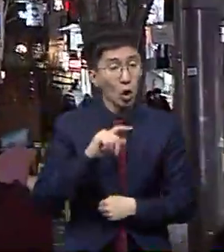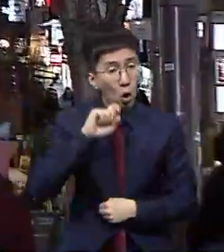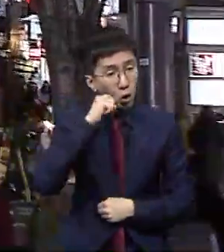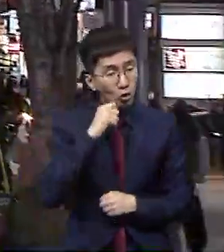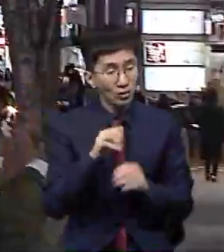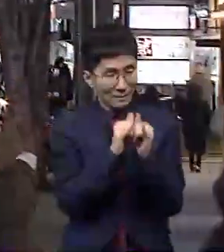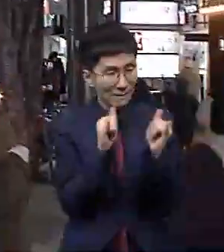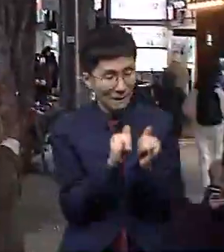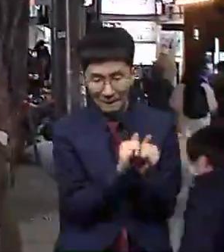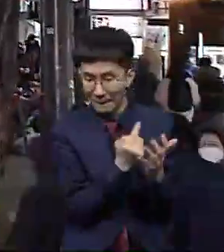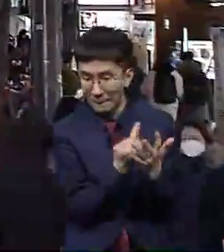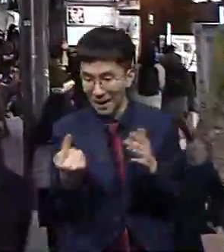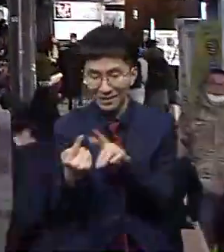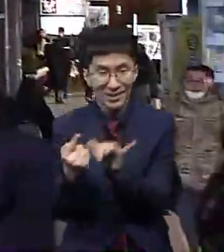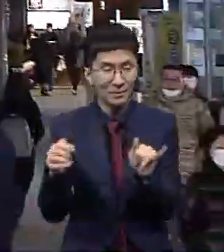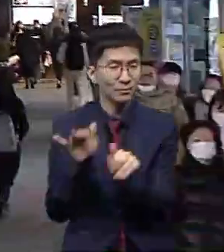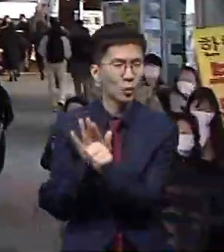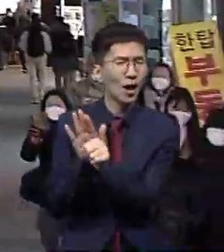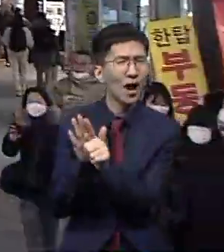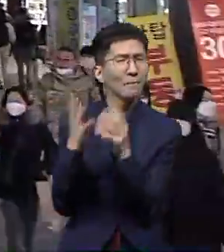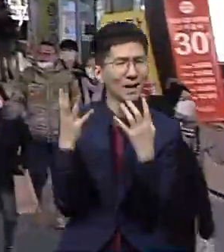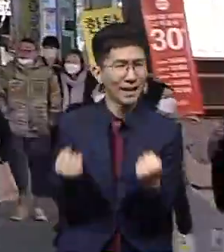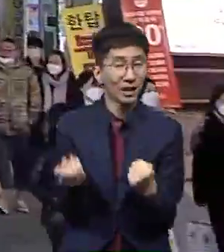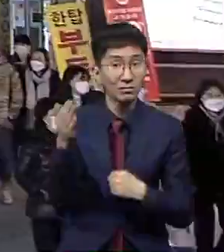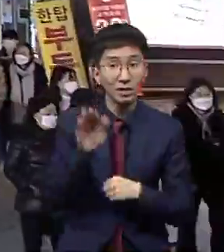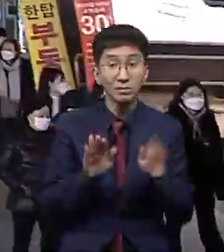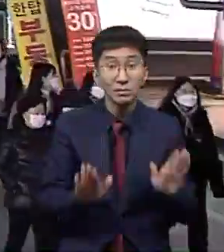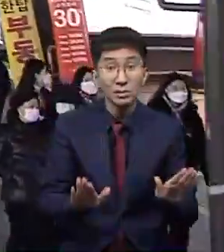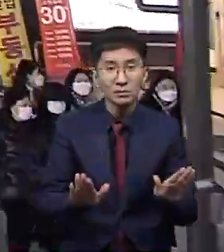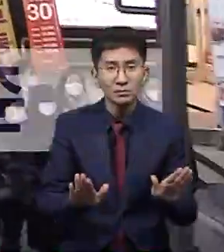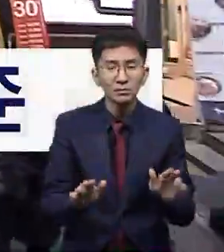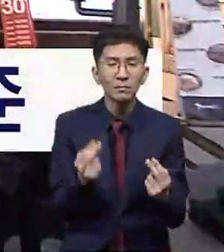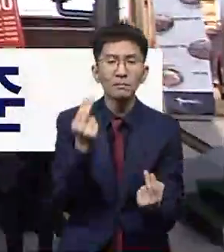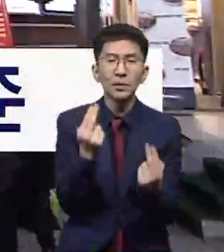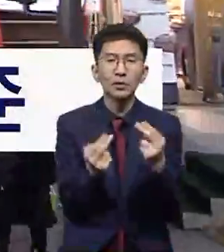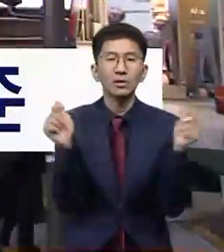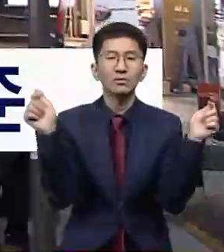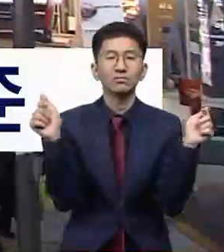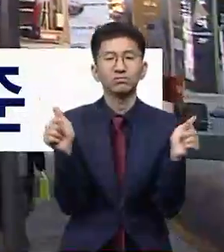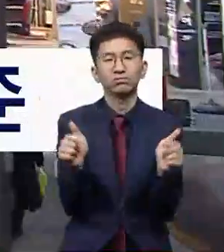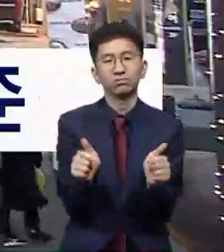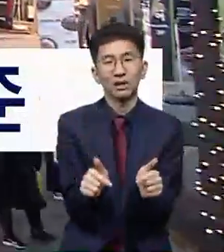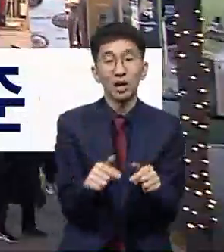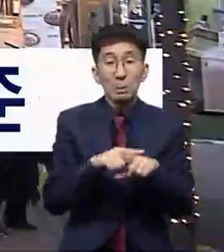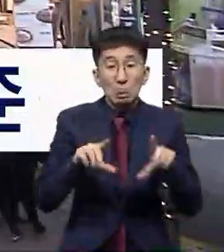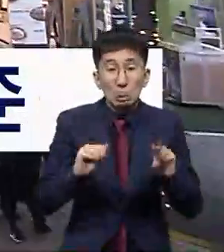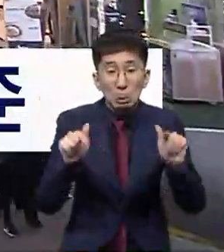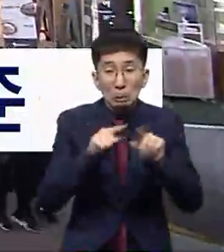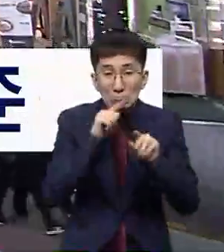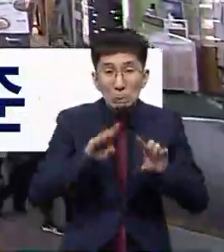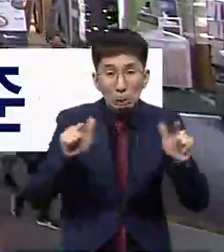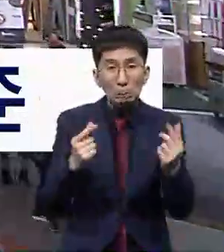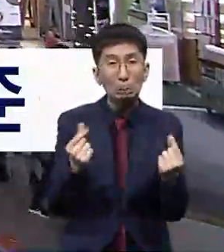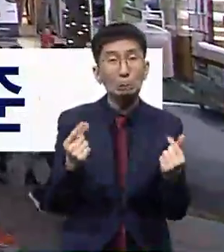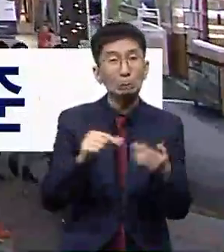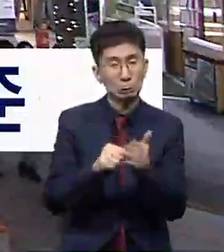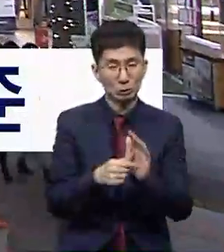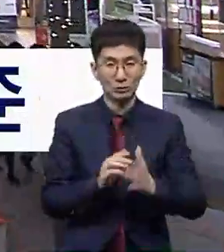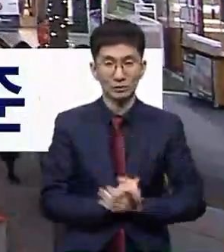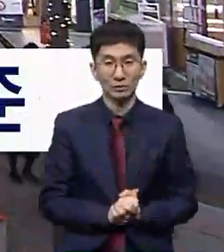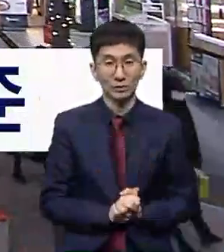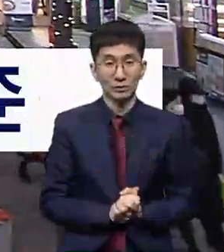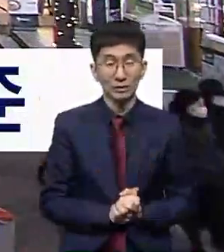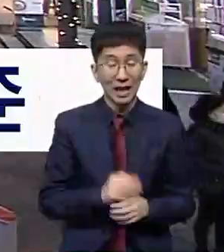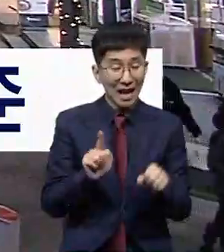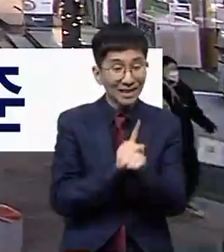자선 행사도 열렸던 곳인데 오늘은 평소 주말보다는 다소 행인이 많은 정도입니다. 한 시간쯤 뒤면 이 일대 식당과